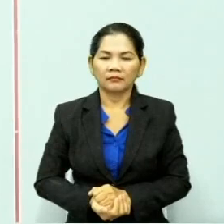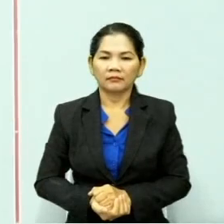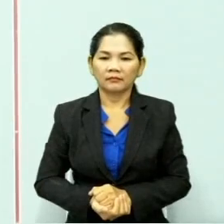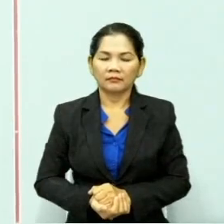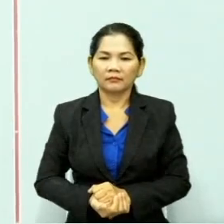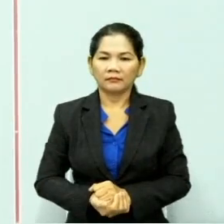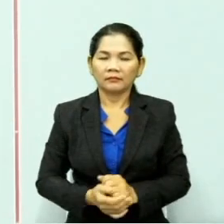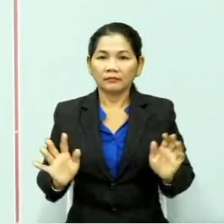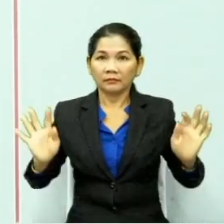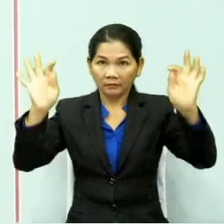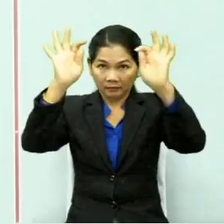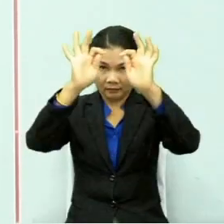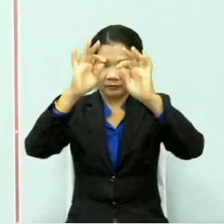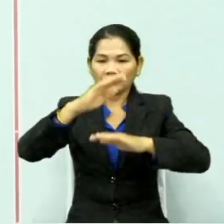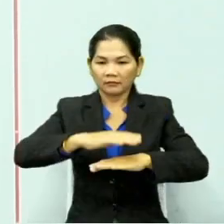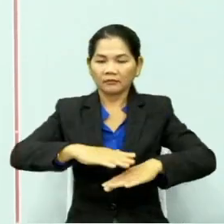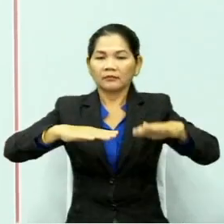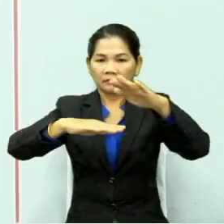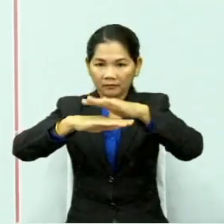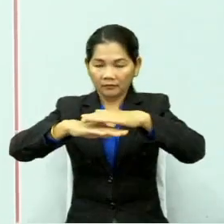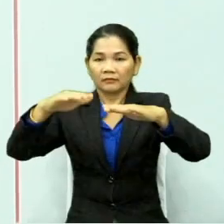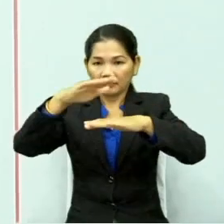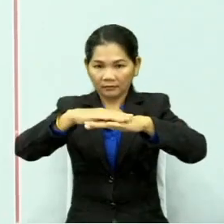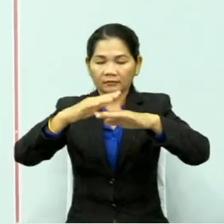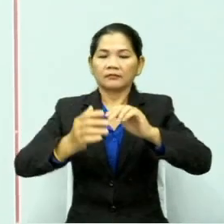prea vi hìa xong